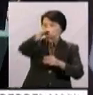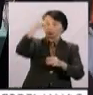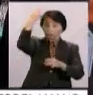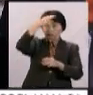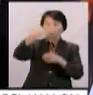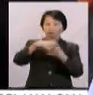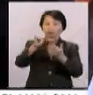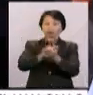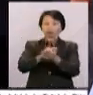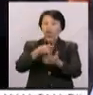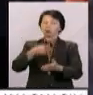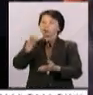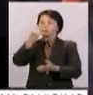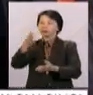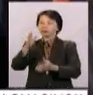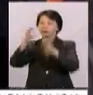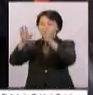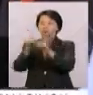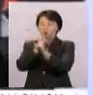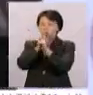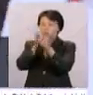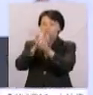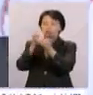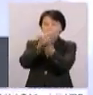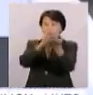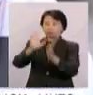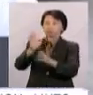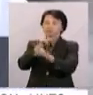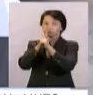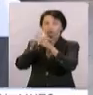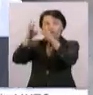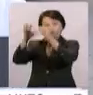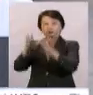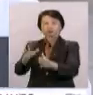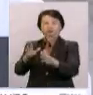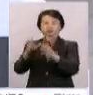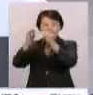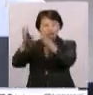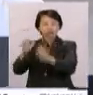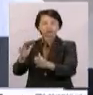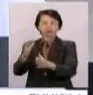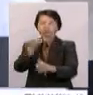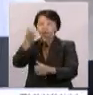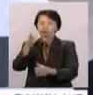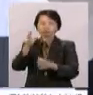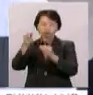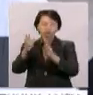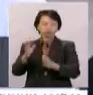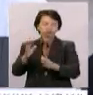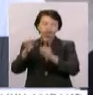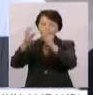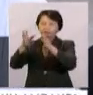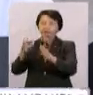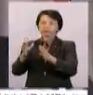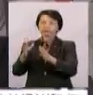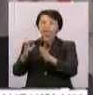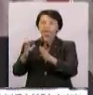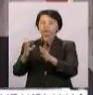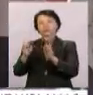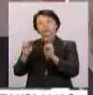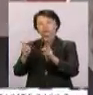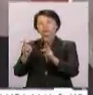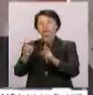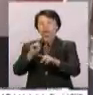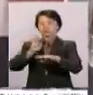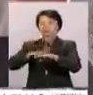Lepas tu saya suruh guru senyap juga. Guru suruh apa? Guru happy lah, tapi